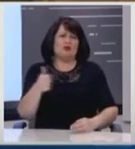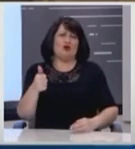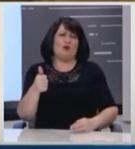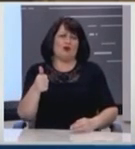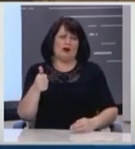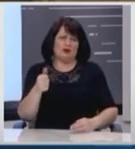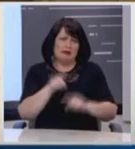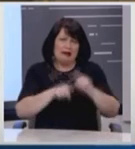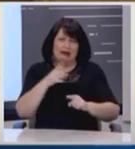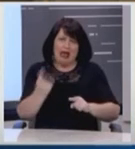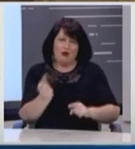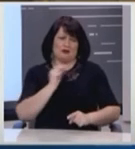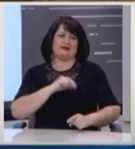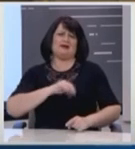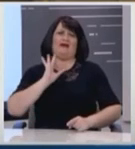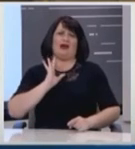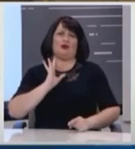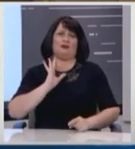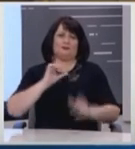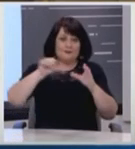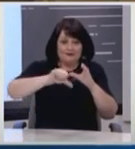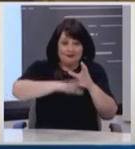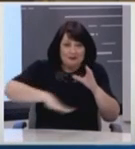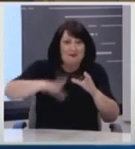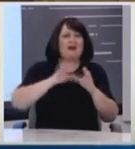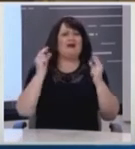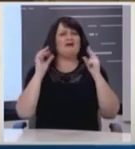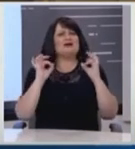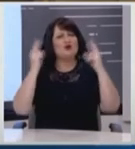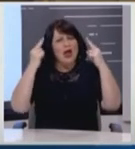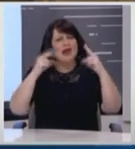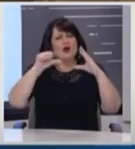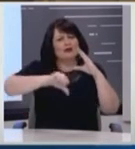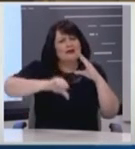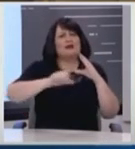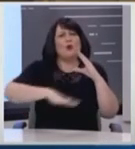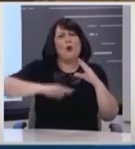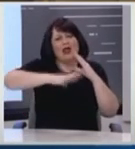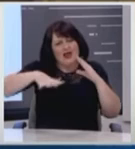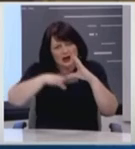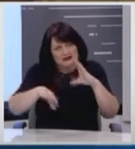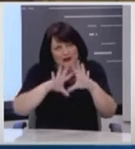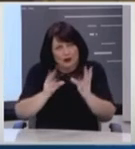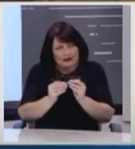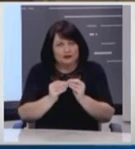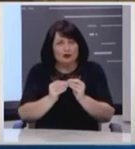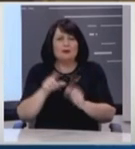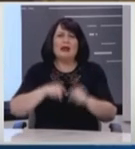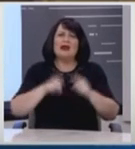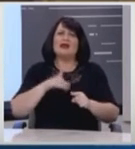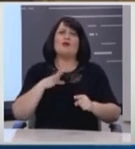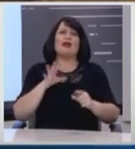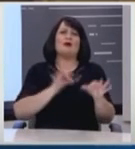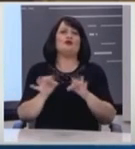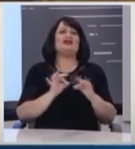κλάδου. Αυτά τα κοιτάσματα στις συνθήκες του μονοπωλιακού καπιταλισμού, δηλαδή του ιμπεριαλισμού,